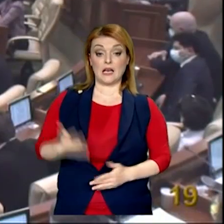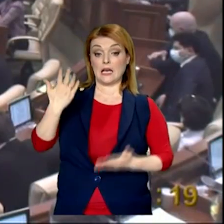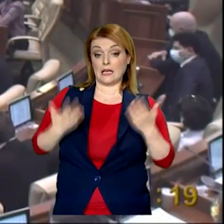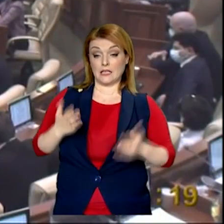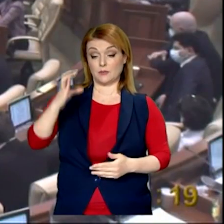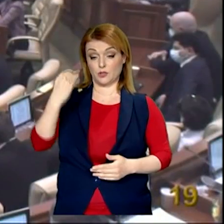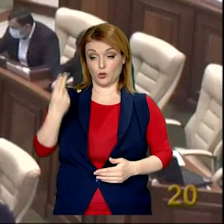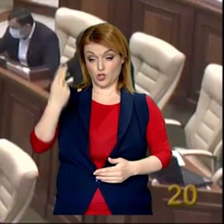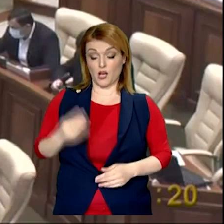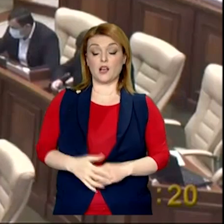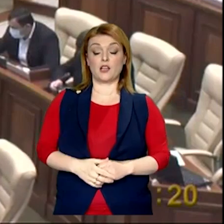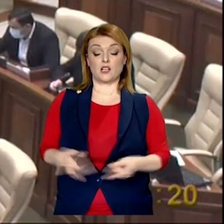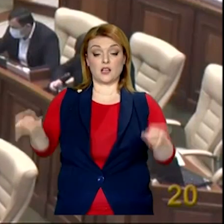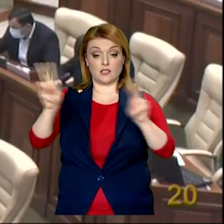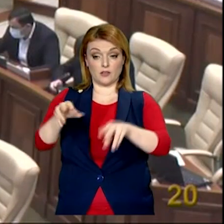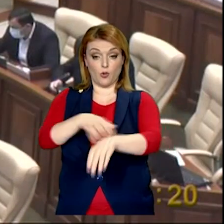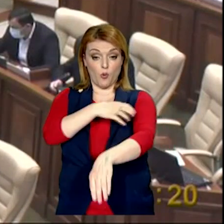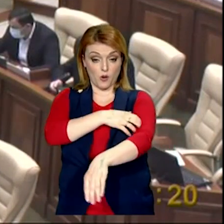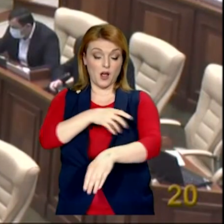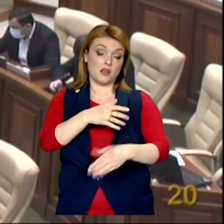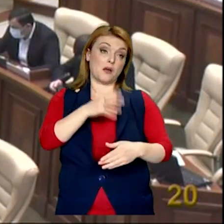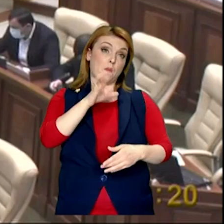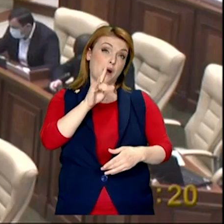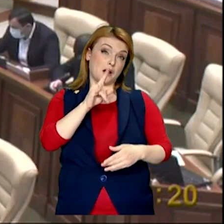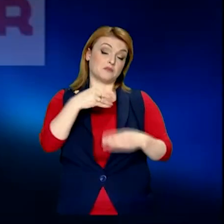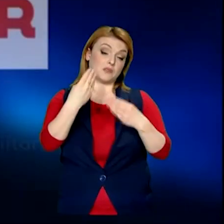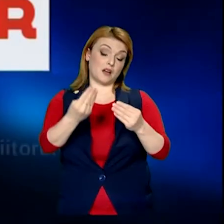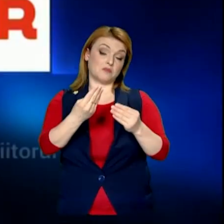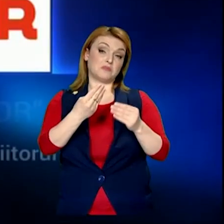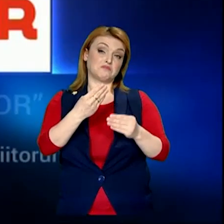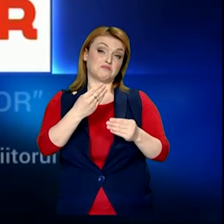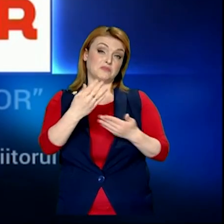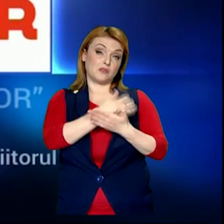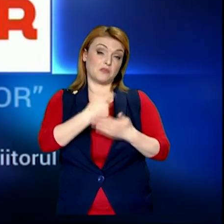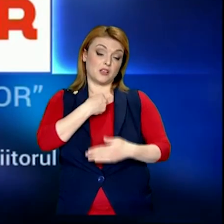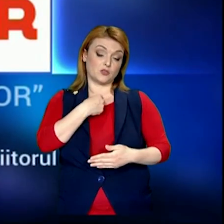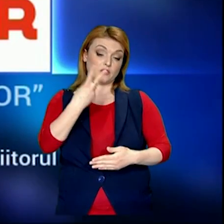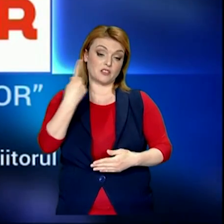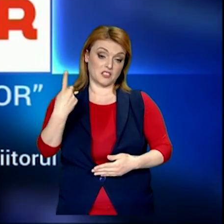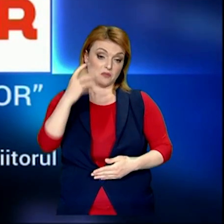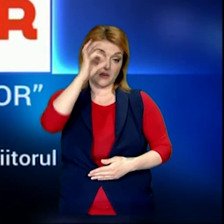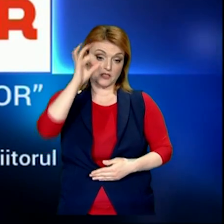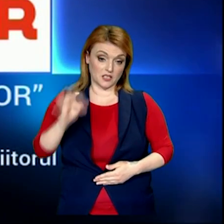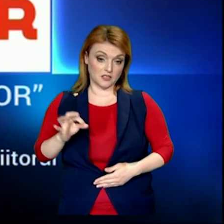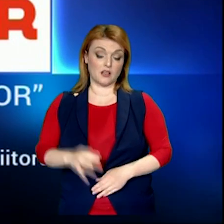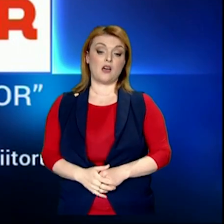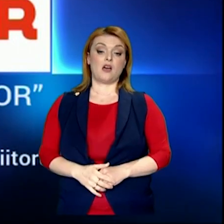socialiștii rămân în bloc cu comuniștii, iar acumula 25,2% din sufragii, pe locul al doilea e PAS